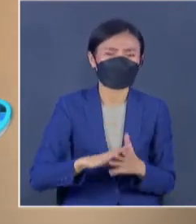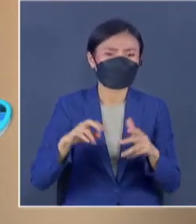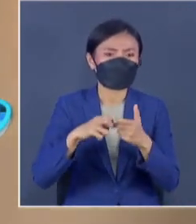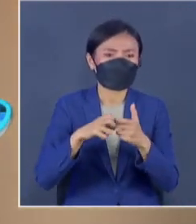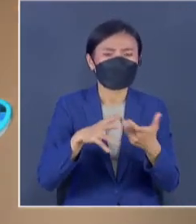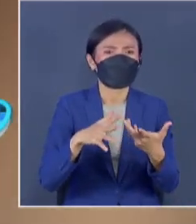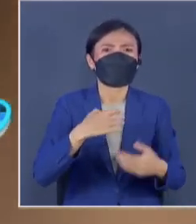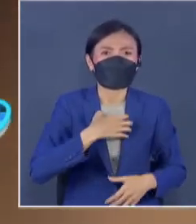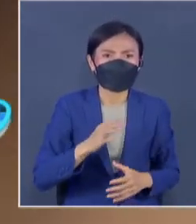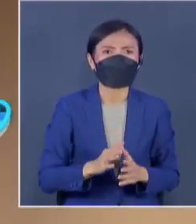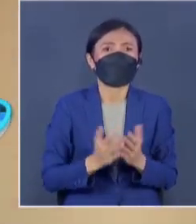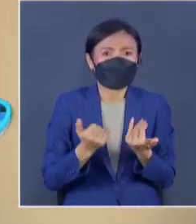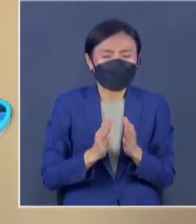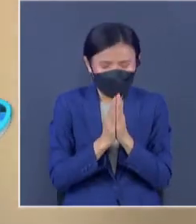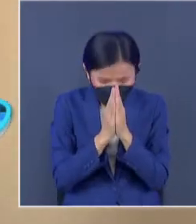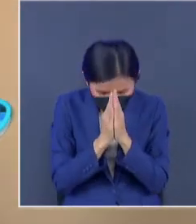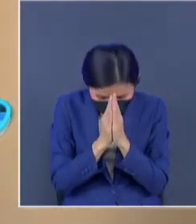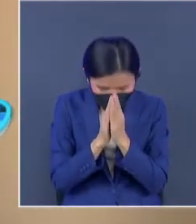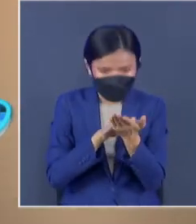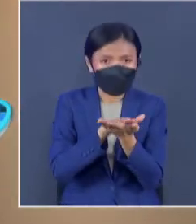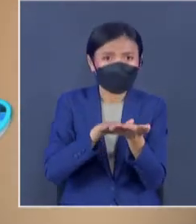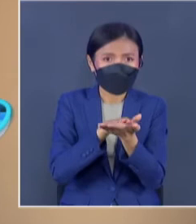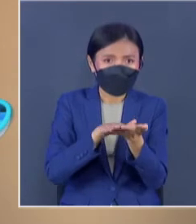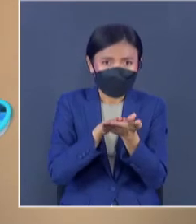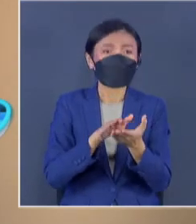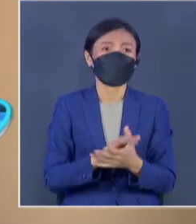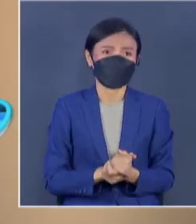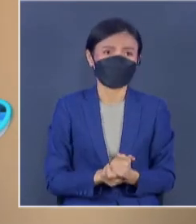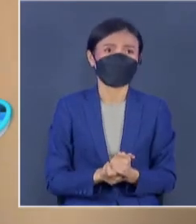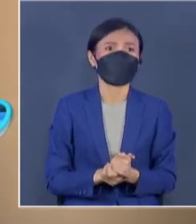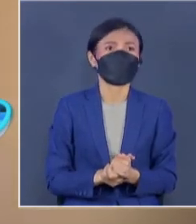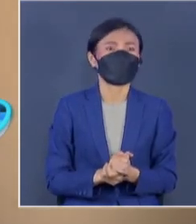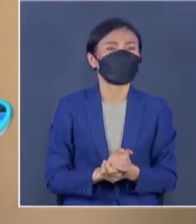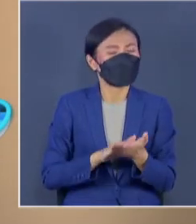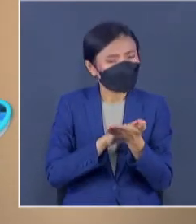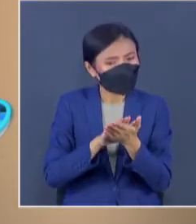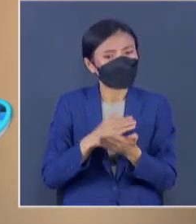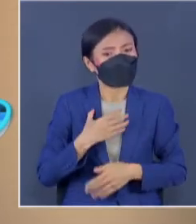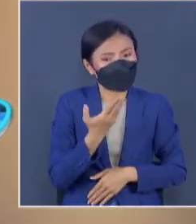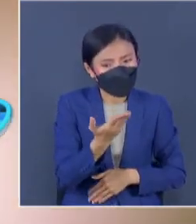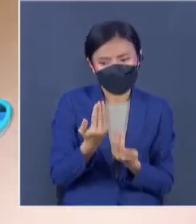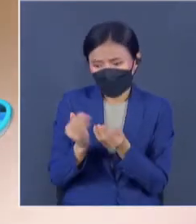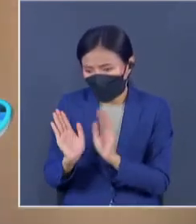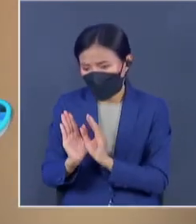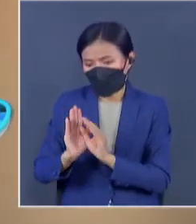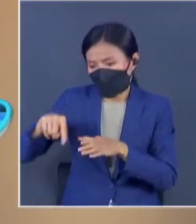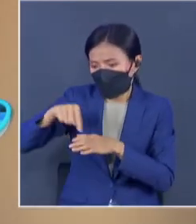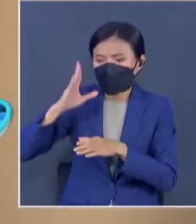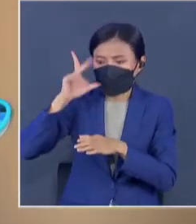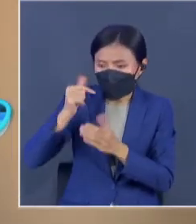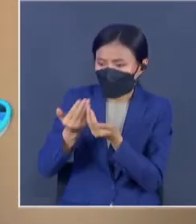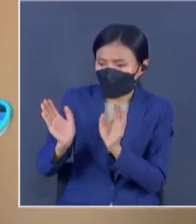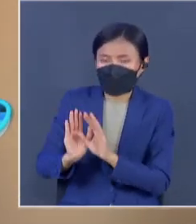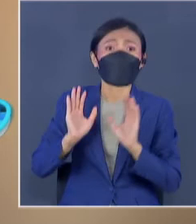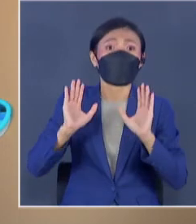งมะตูมขอกราบขออภัยในความไม่สะดวกนี้จริงๆนะครับขออนุญาตจัดเล็กๆให้กับทางบุพการีแล้วก็ครอบครัวมะ